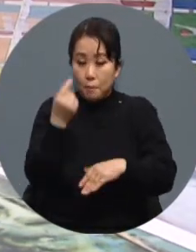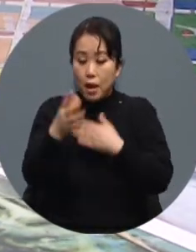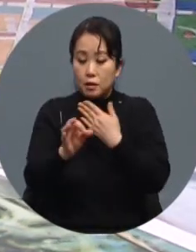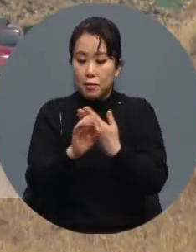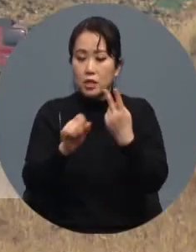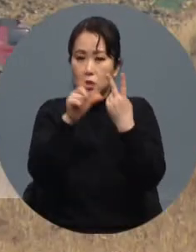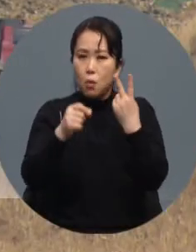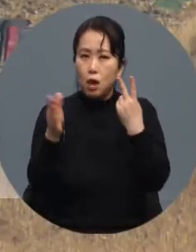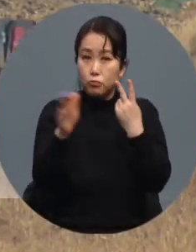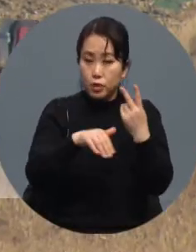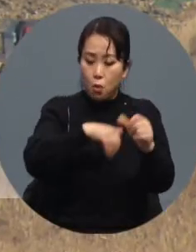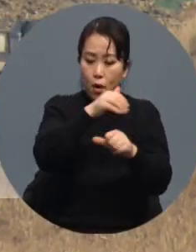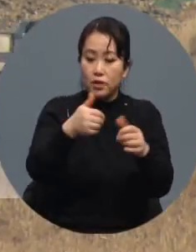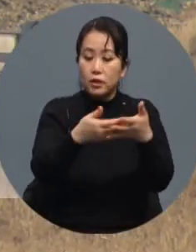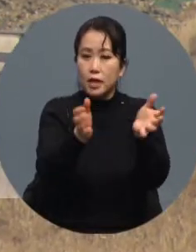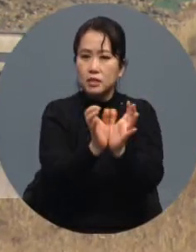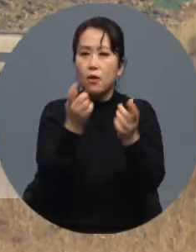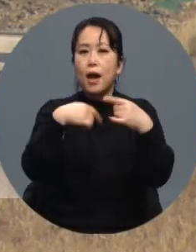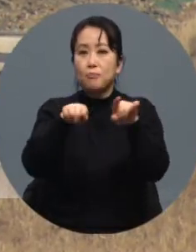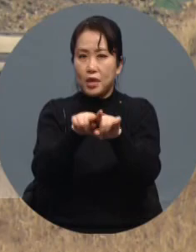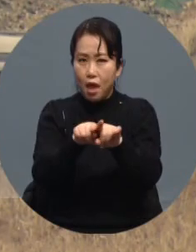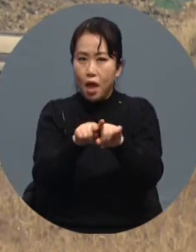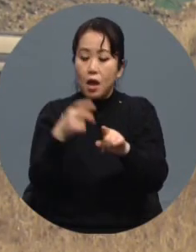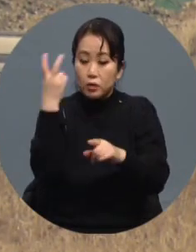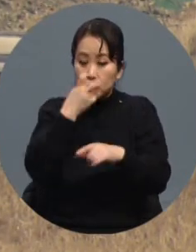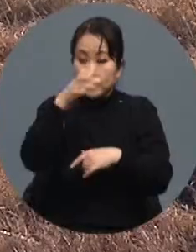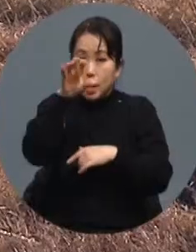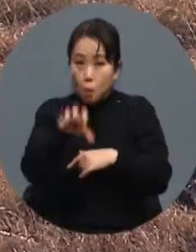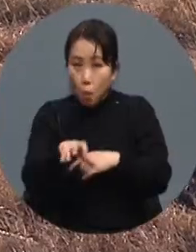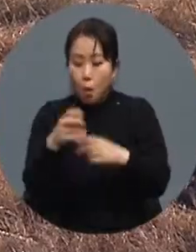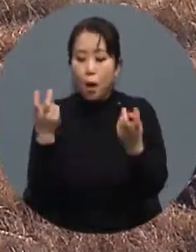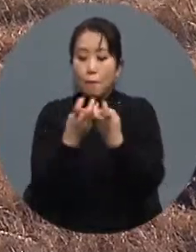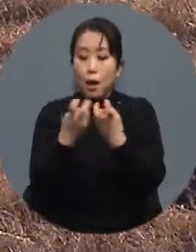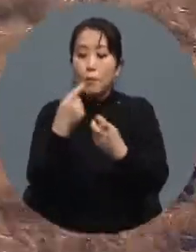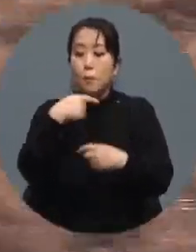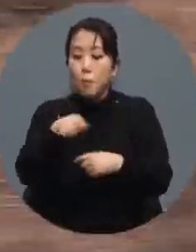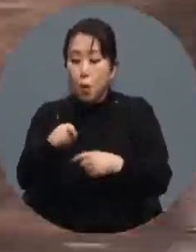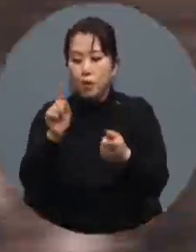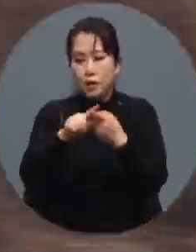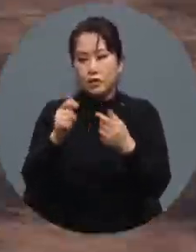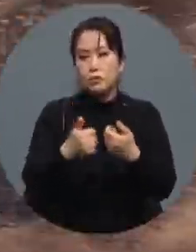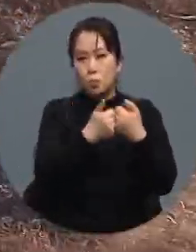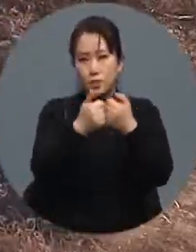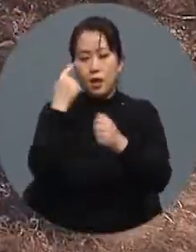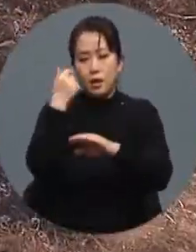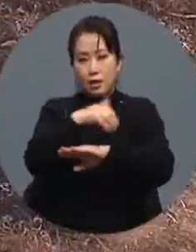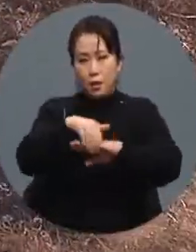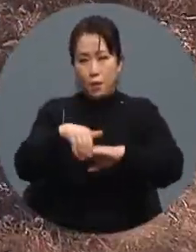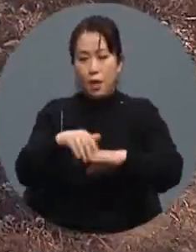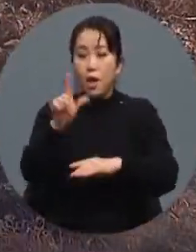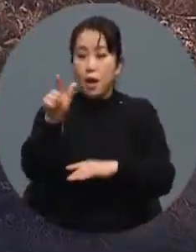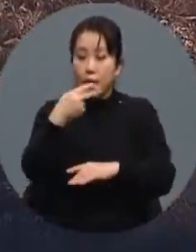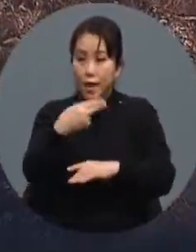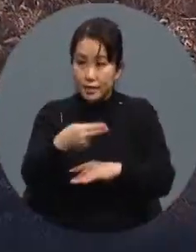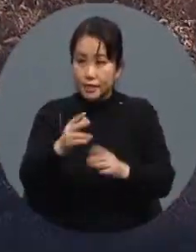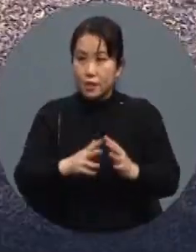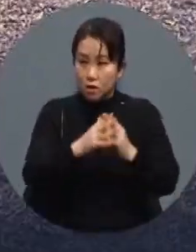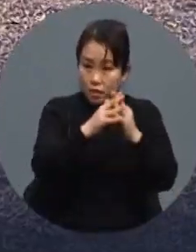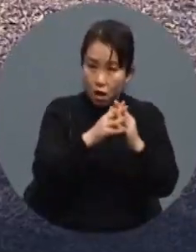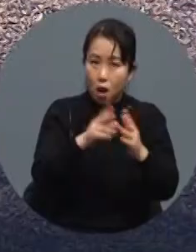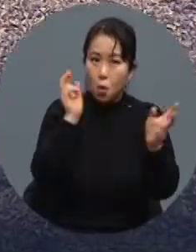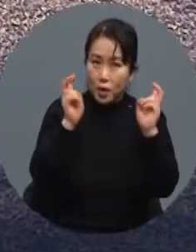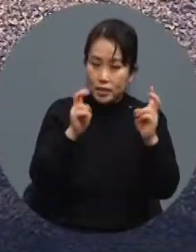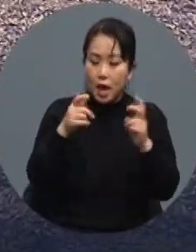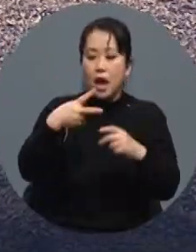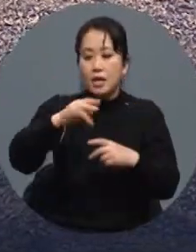달부터 환경단체와 공동으로 조사 지점과 방법을 논의할 예정입니다. LH 건설회사,